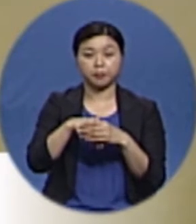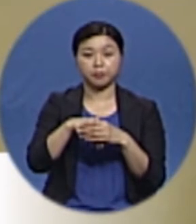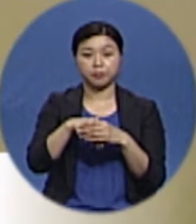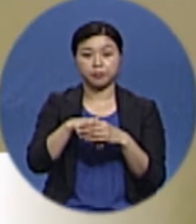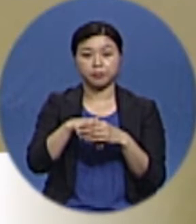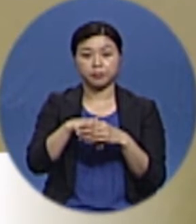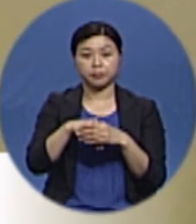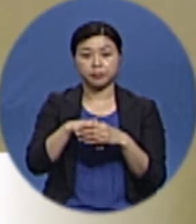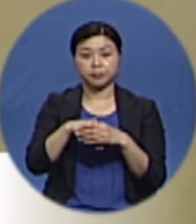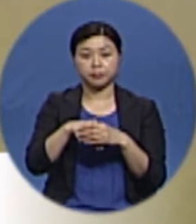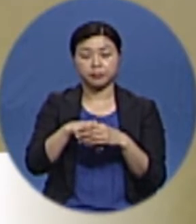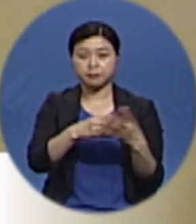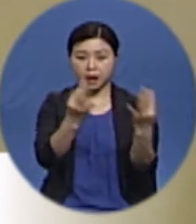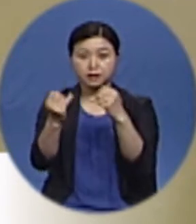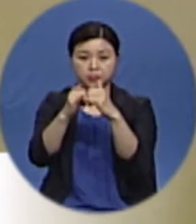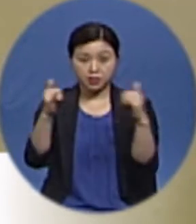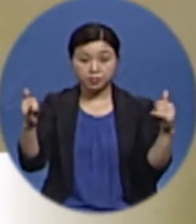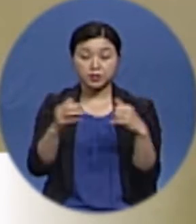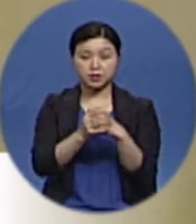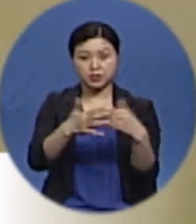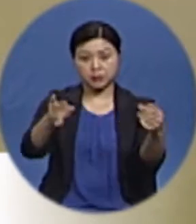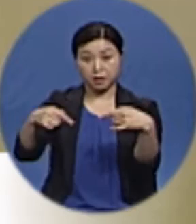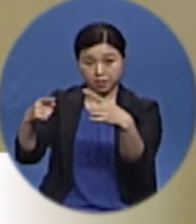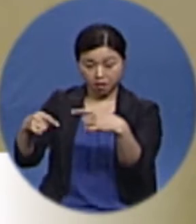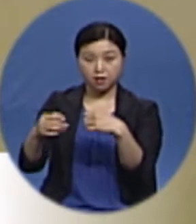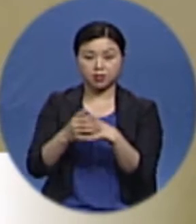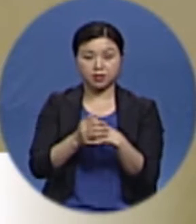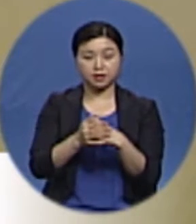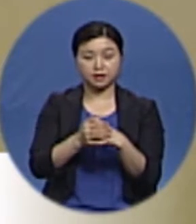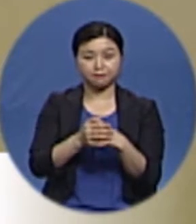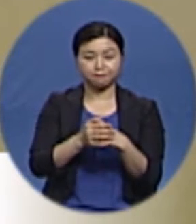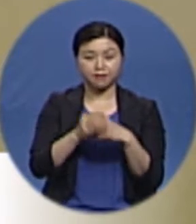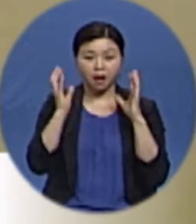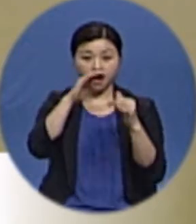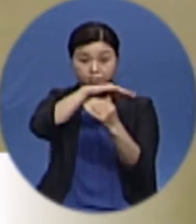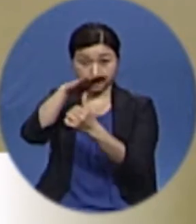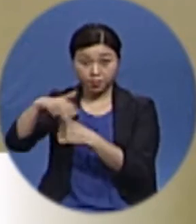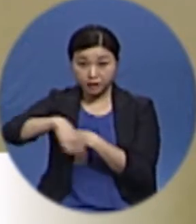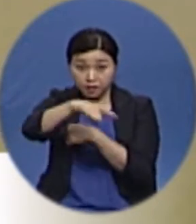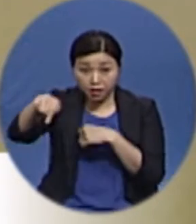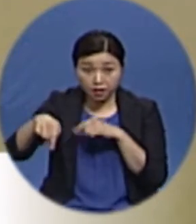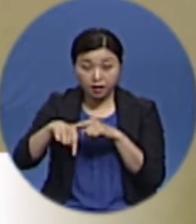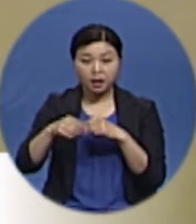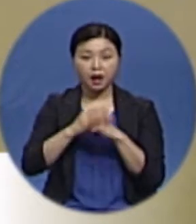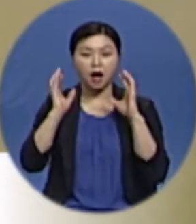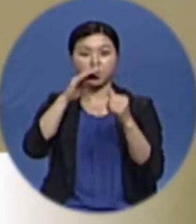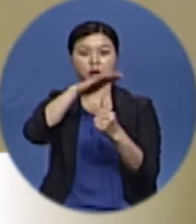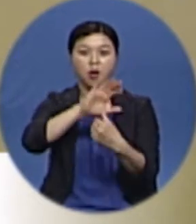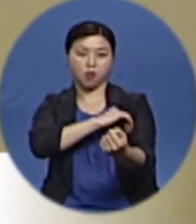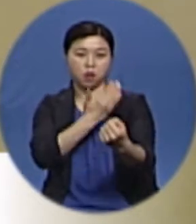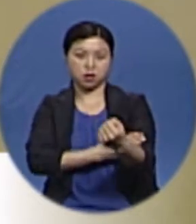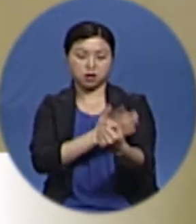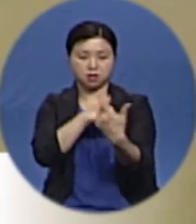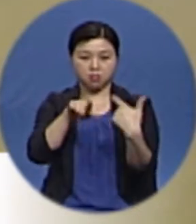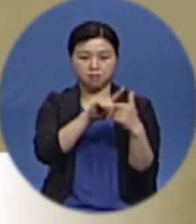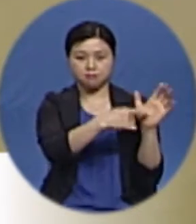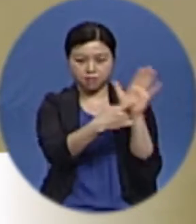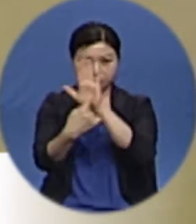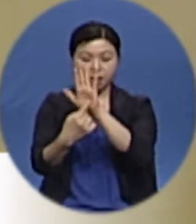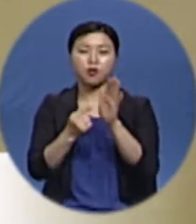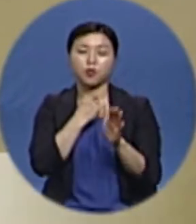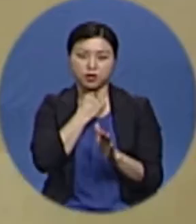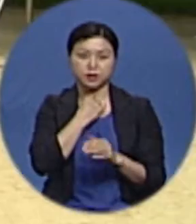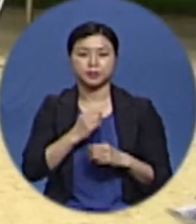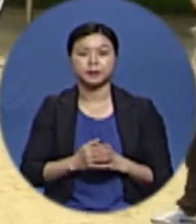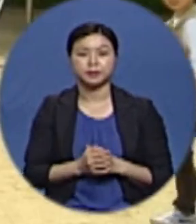저를 포함하여 이렇게 많이 참여해준 아동들께 우리의 아동의 권리를 좀 더 알려주고자